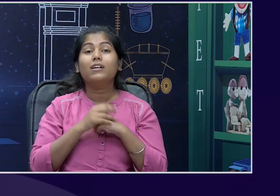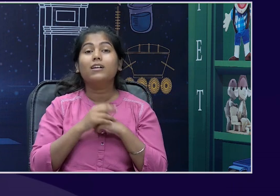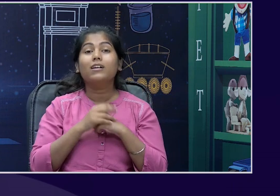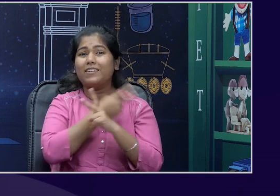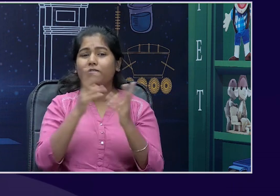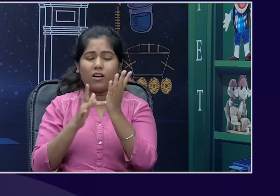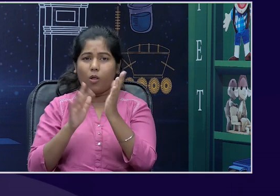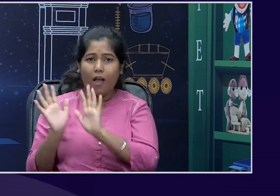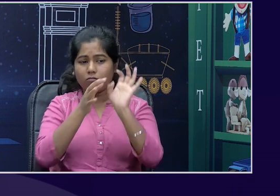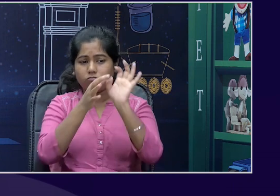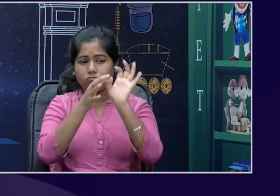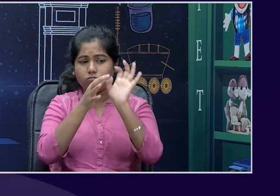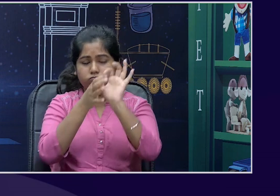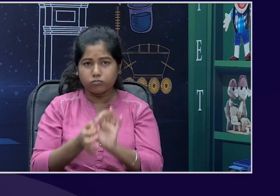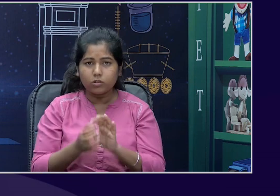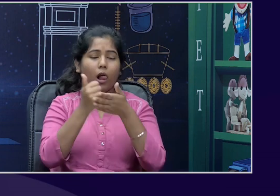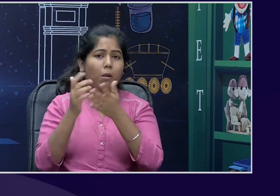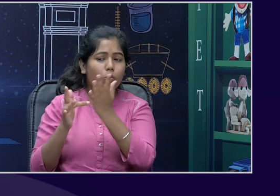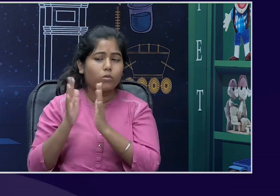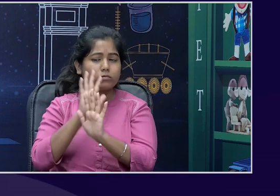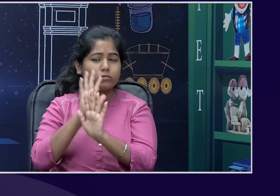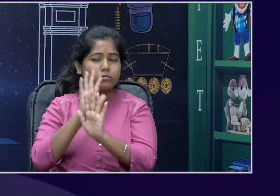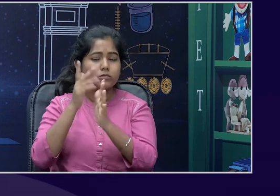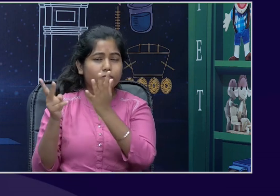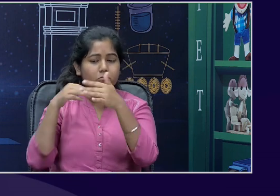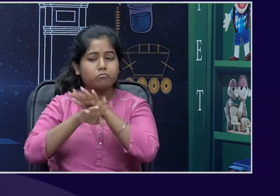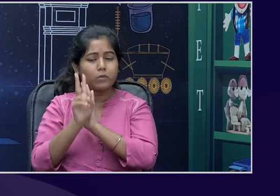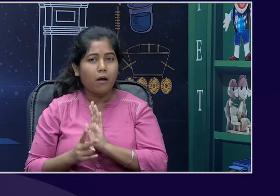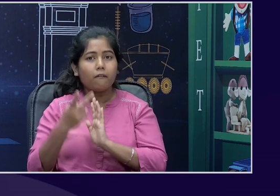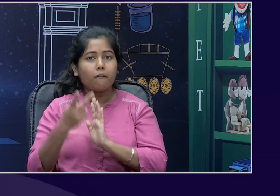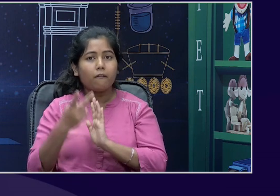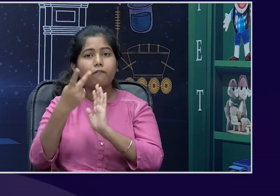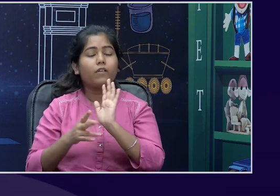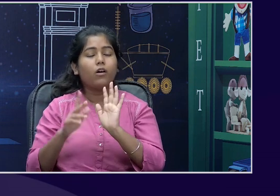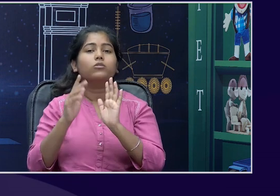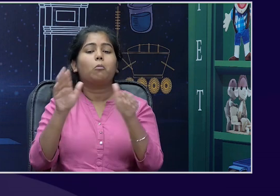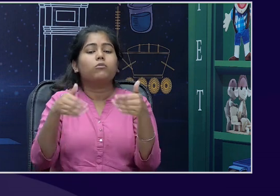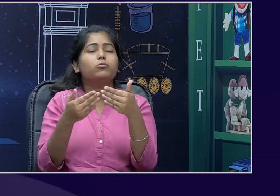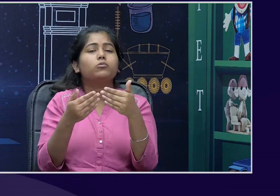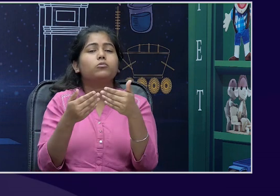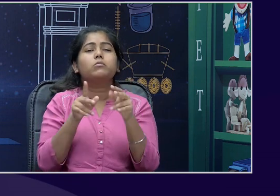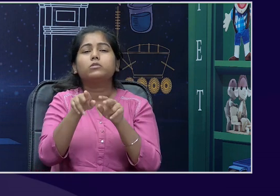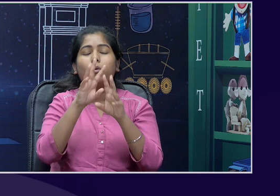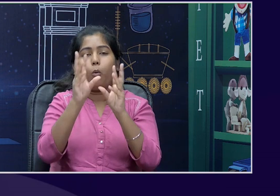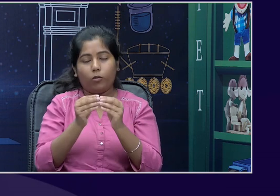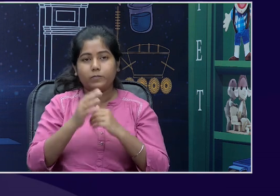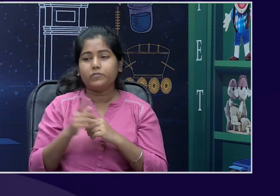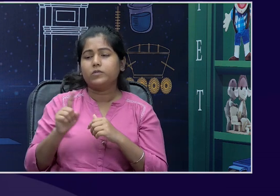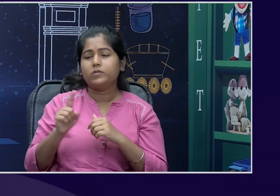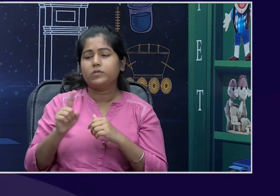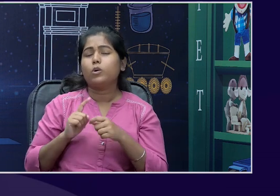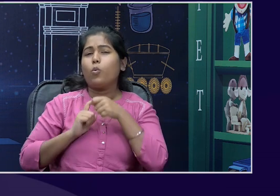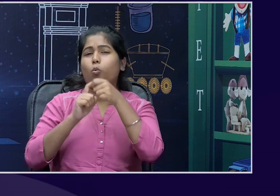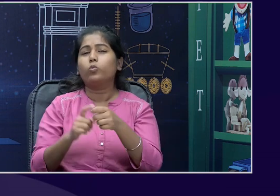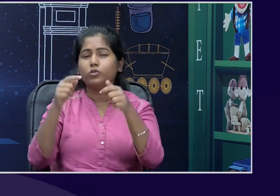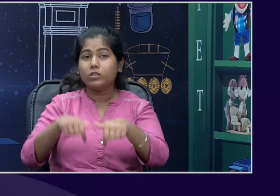इंट्रोडक्शन टू असिस्टिव टेक्नोलॉजी। सर, सबसे पहले हम आपसे जानना चाहेंगे कि ये असिस्टिव टेक्नोलॉजी जो चीज है, किन किन बच्चों के लिए है?